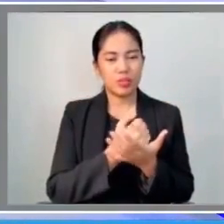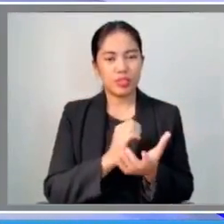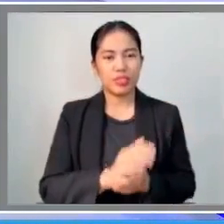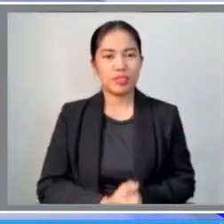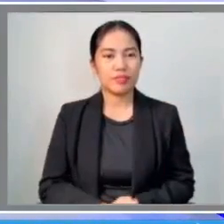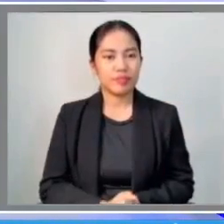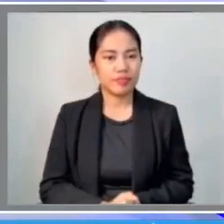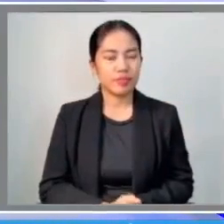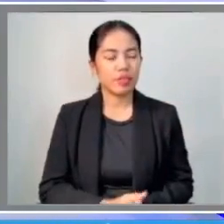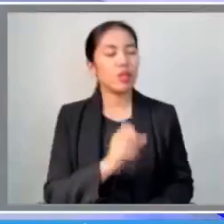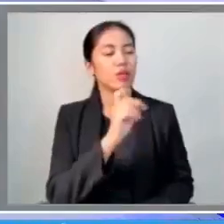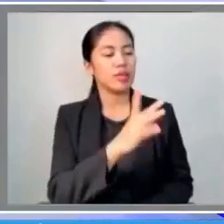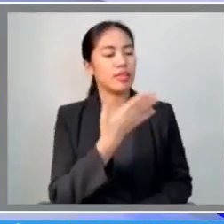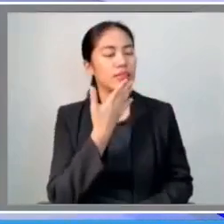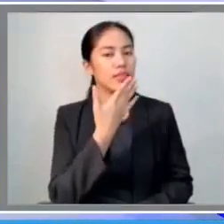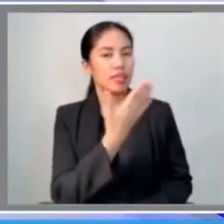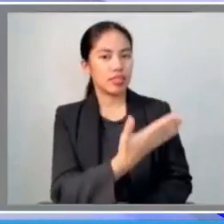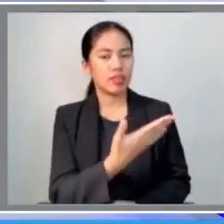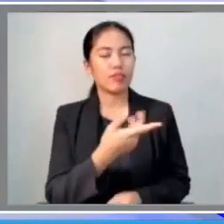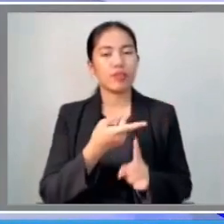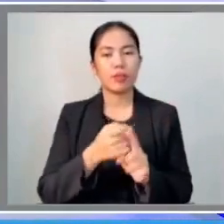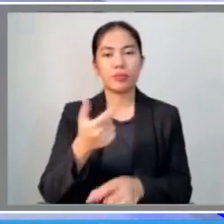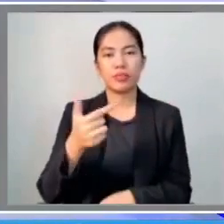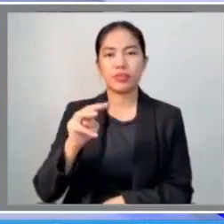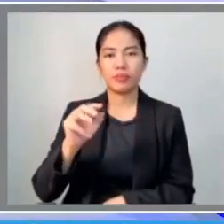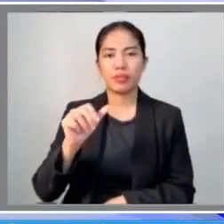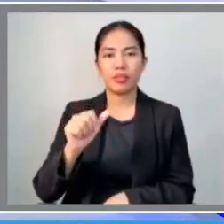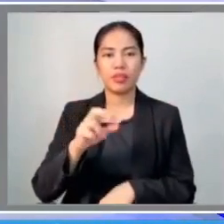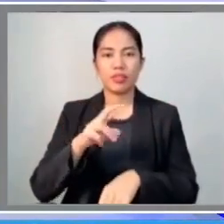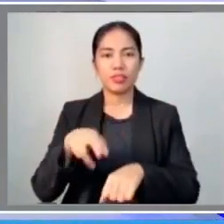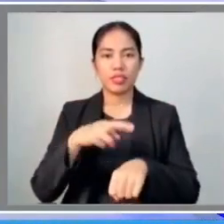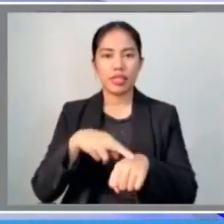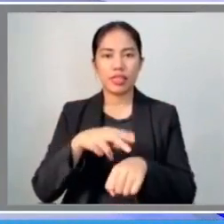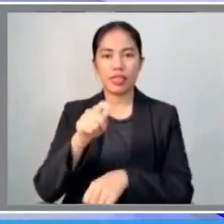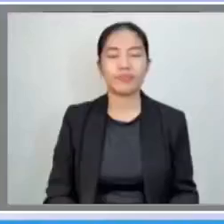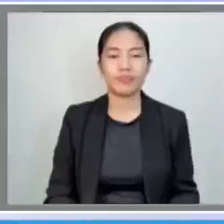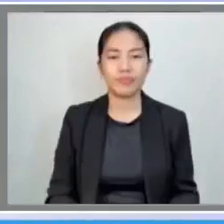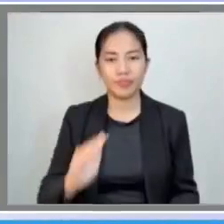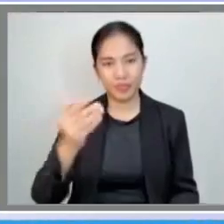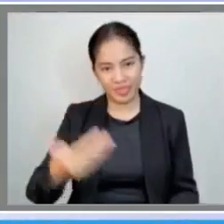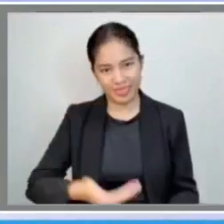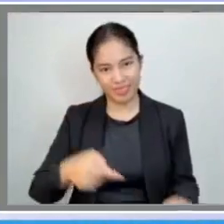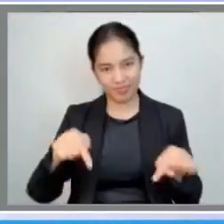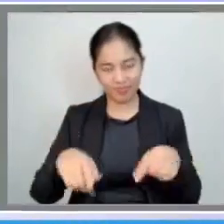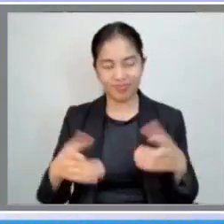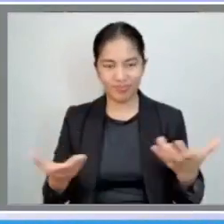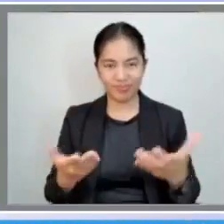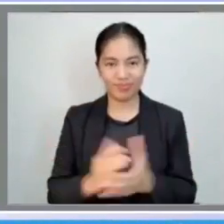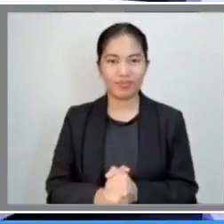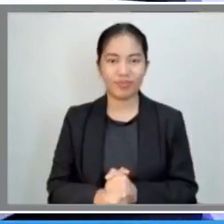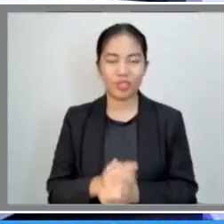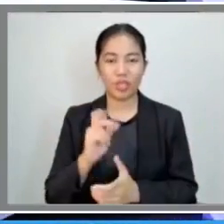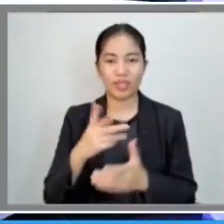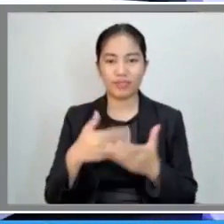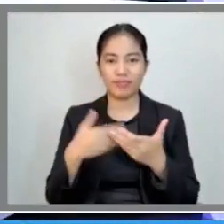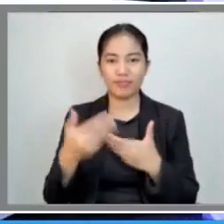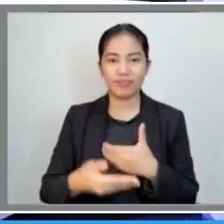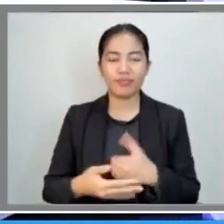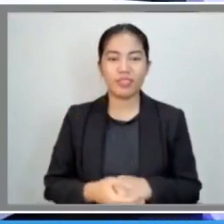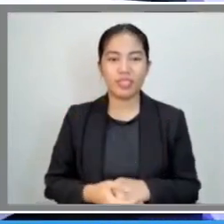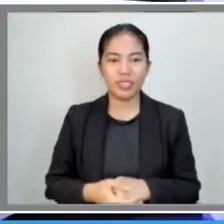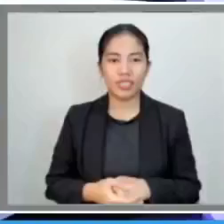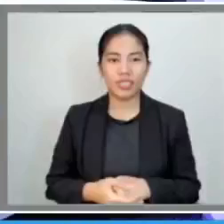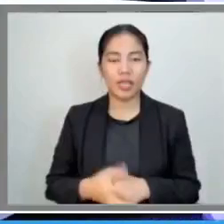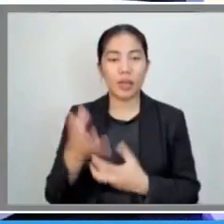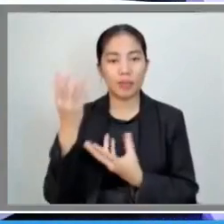Joanne Ponsoy ng GMA Regional TV 1 North Central Luzon. Ito naman, price check ulit tayo sa bigas.